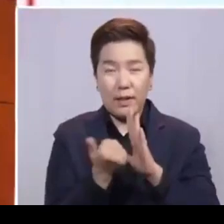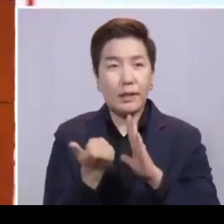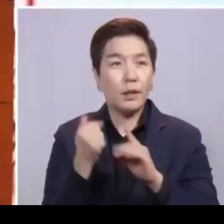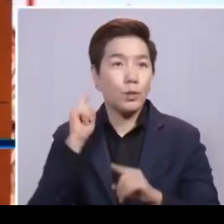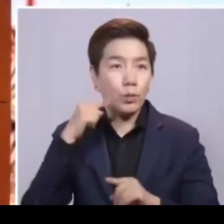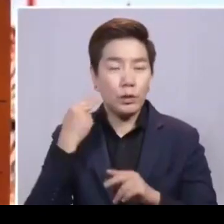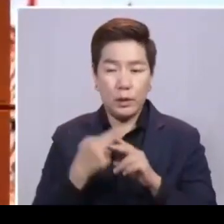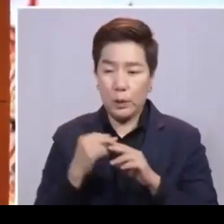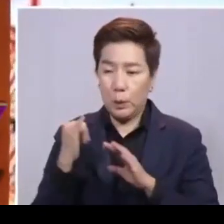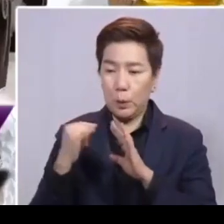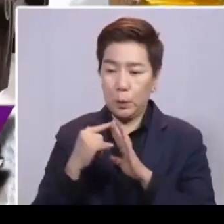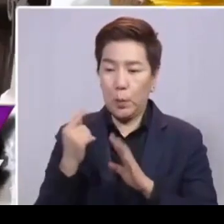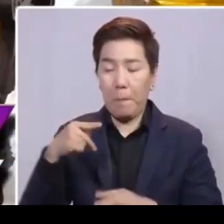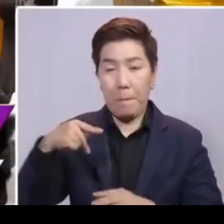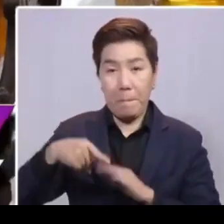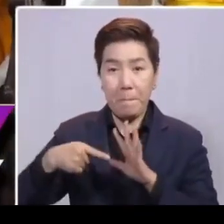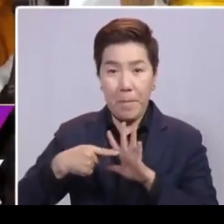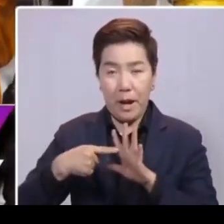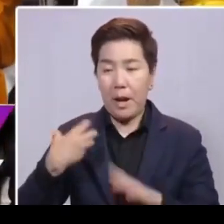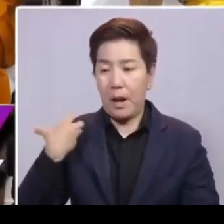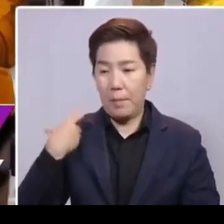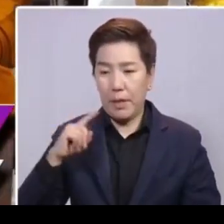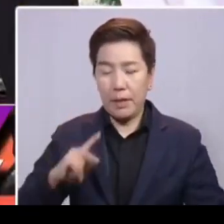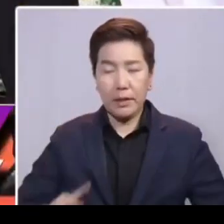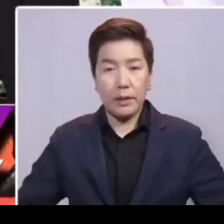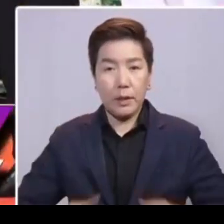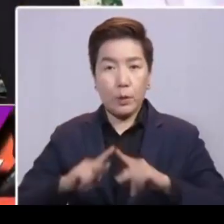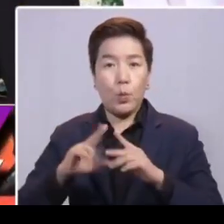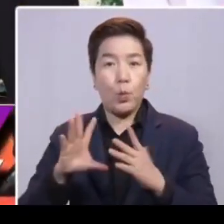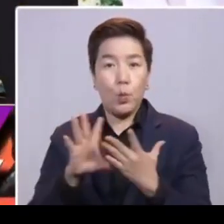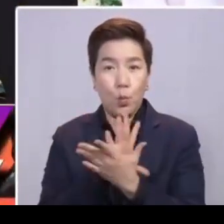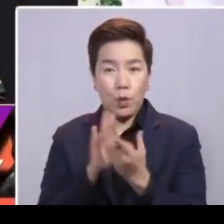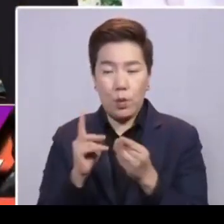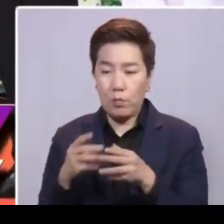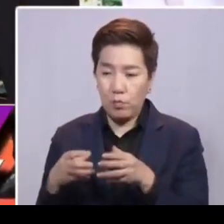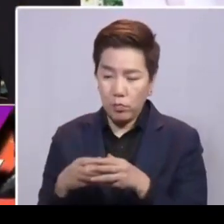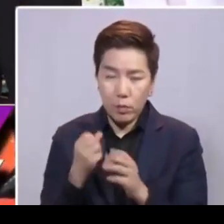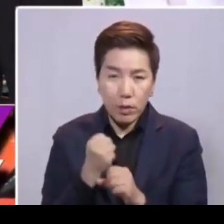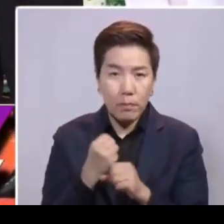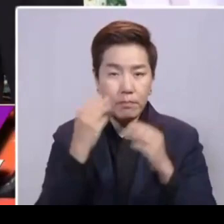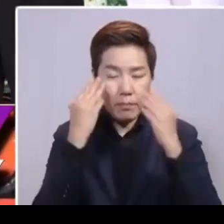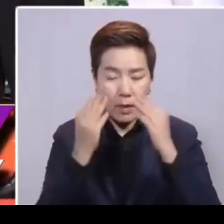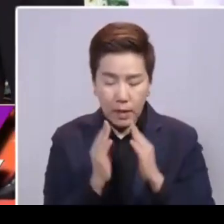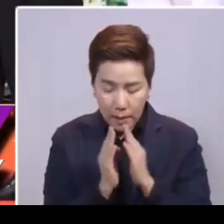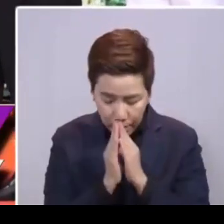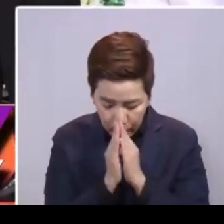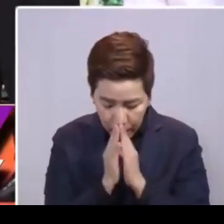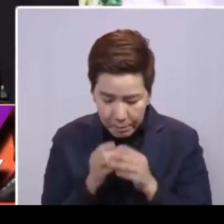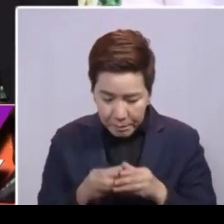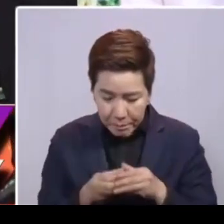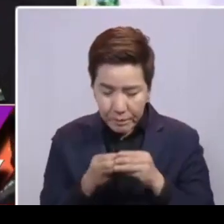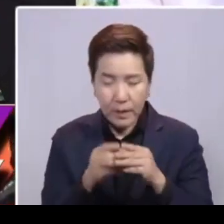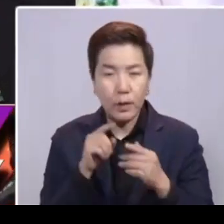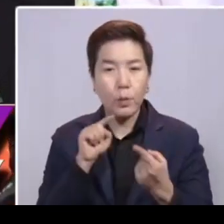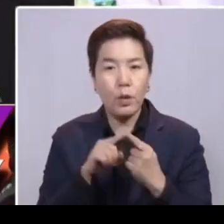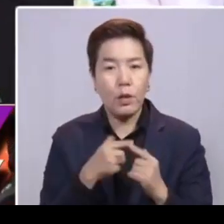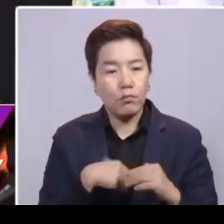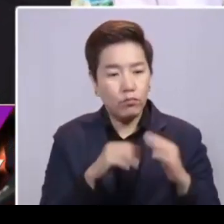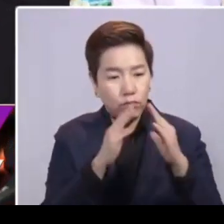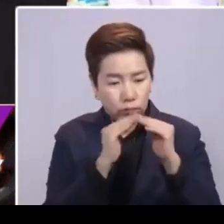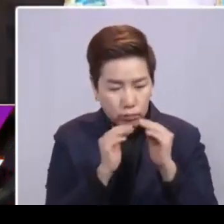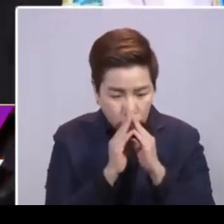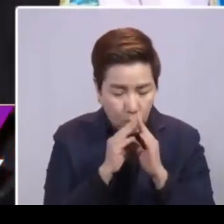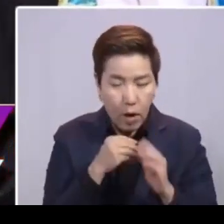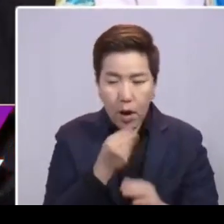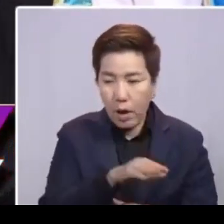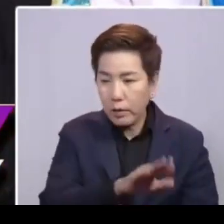นางยุพาทวีวัฒนกิจบวรปลัดกระทรวงวัฒนธรรมนะคะได้นำกิจกรรมธรรมะสัญจรสู่ศาสนสถานและสถาน